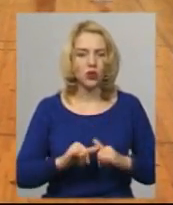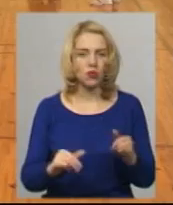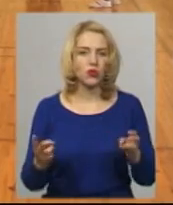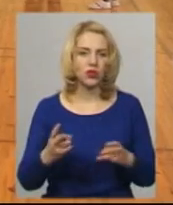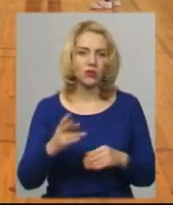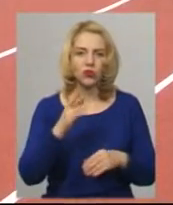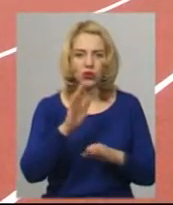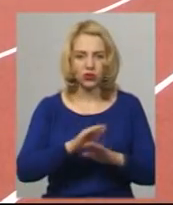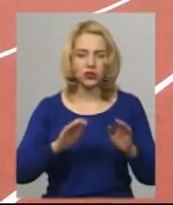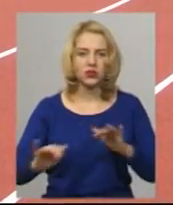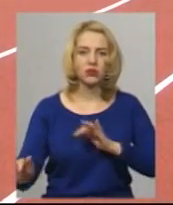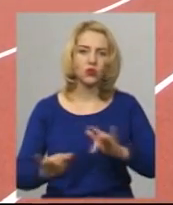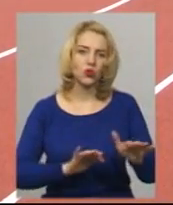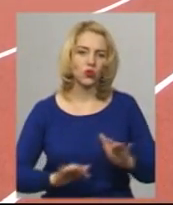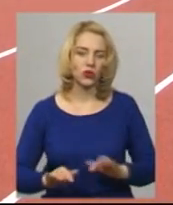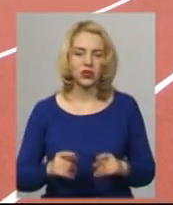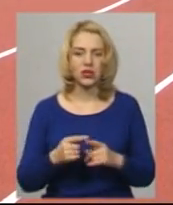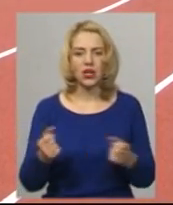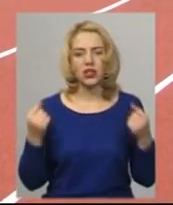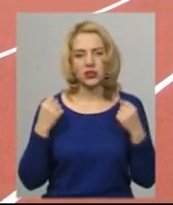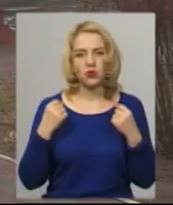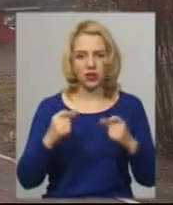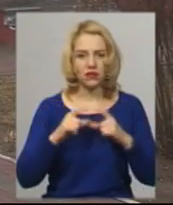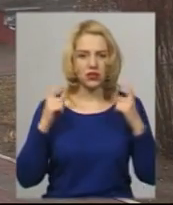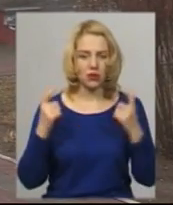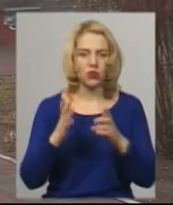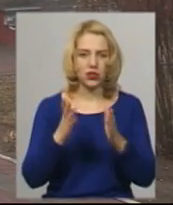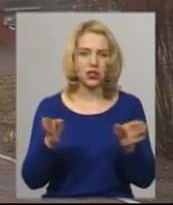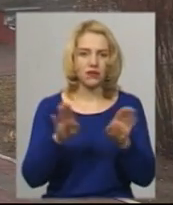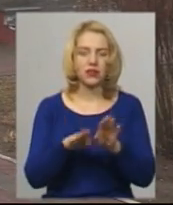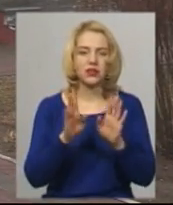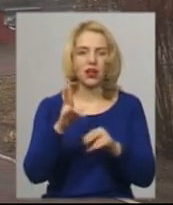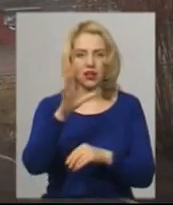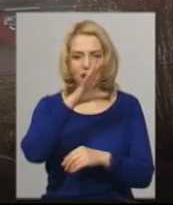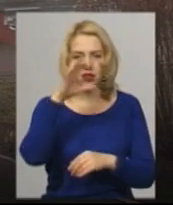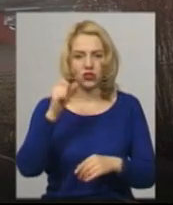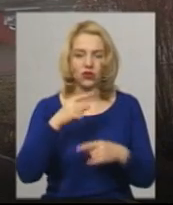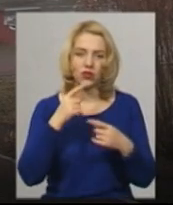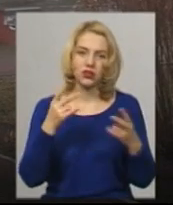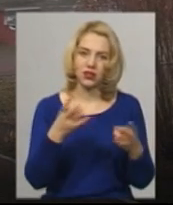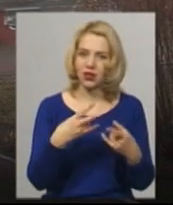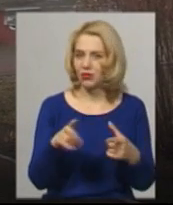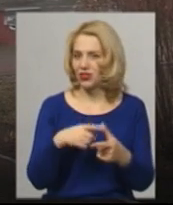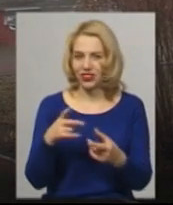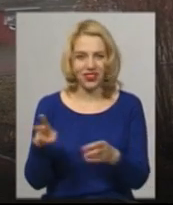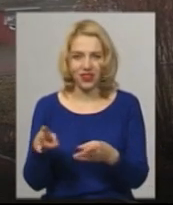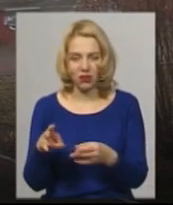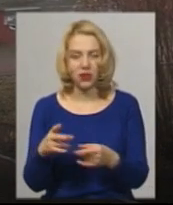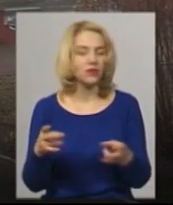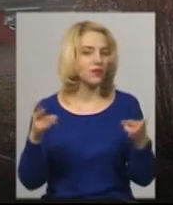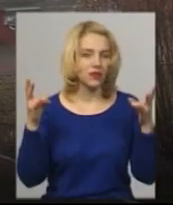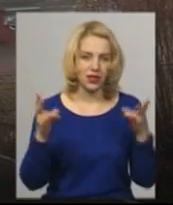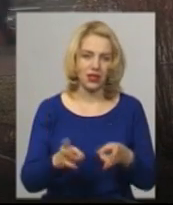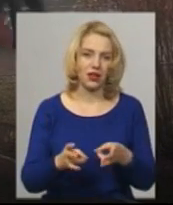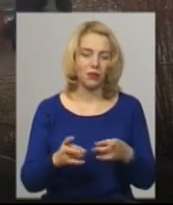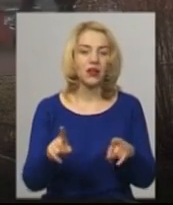рухатися. Стадіон і ігрові майданчики обіцяє зачиняти лише на ніч. Говорити про те, що чи треба, чи не треба, треба такі бази